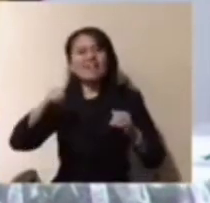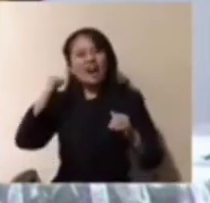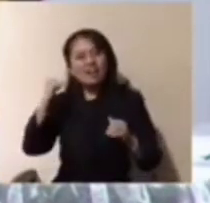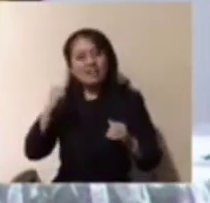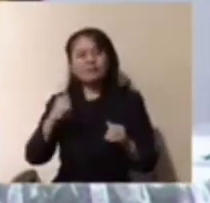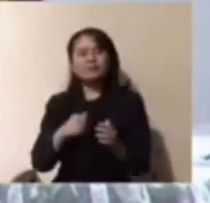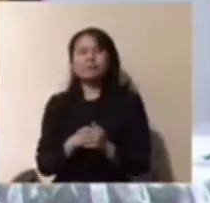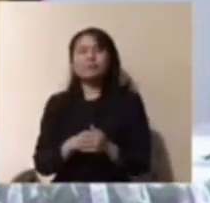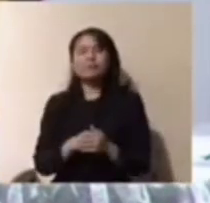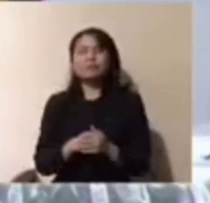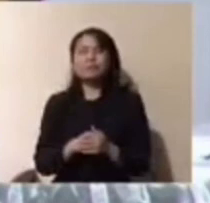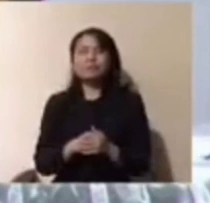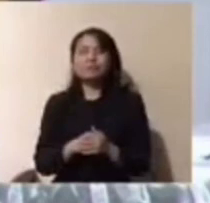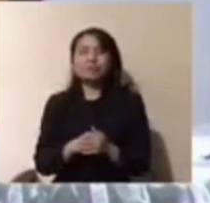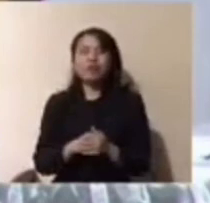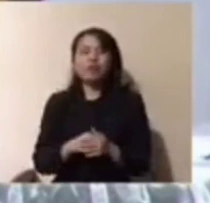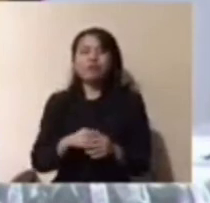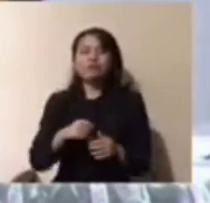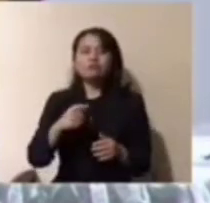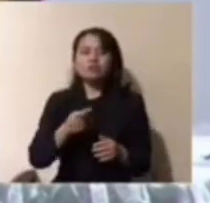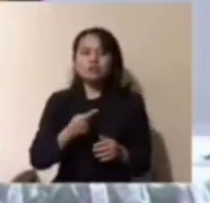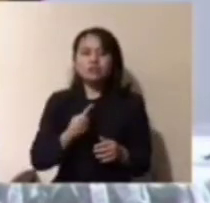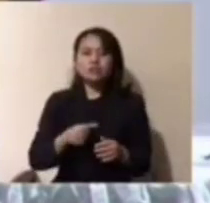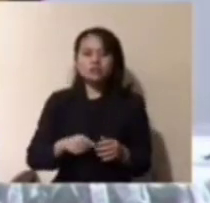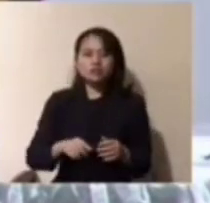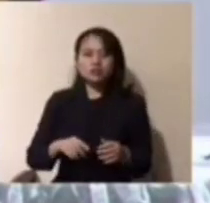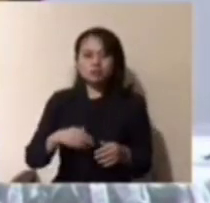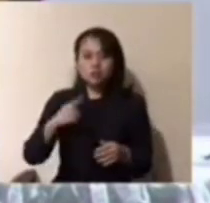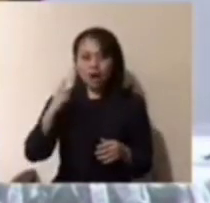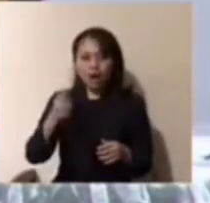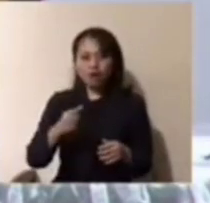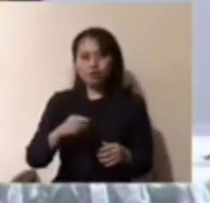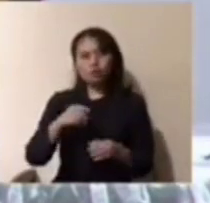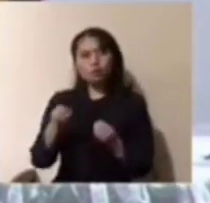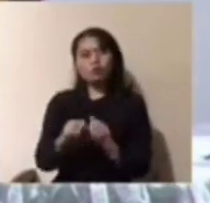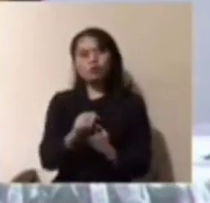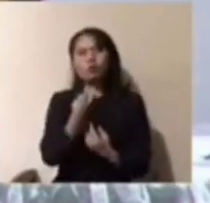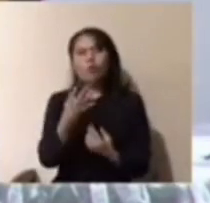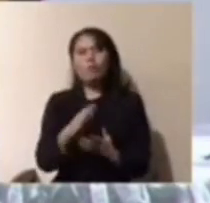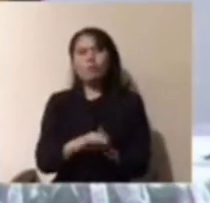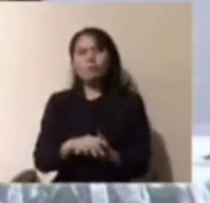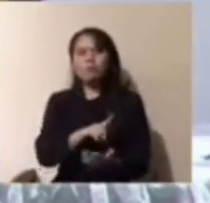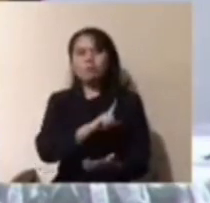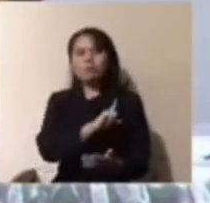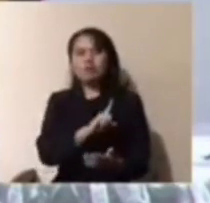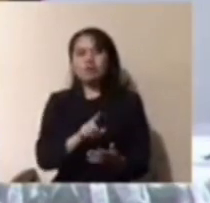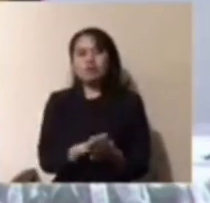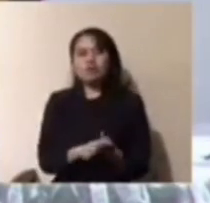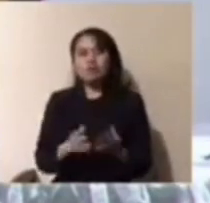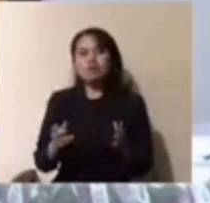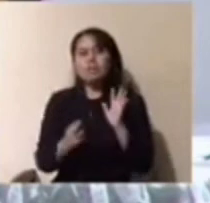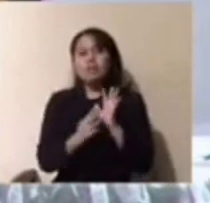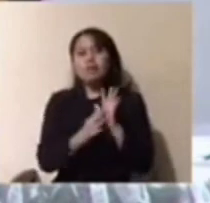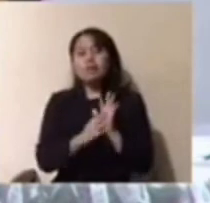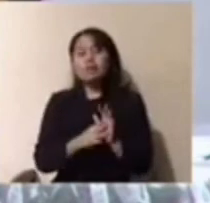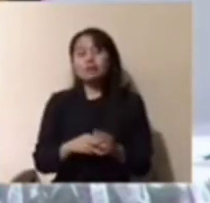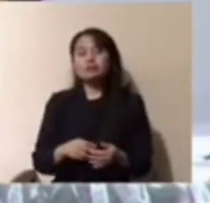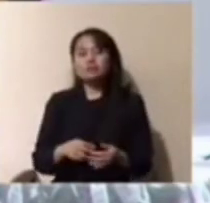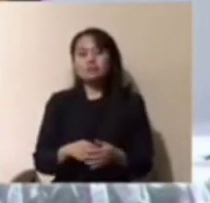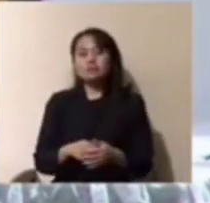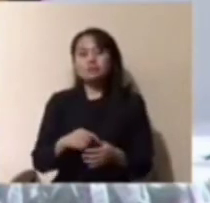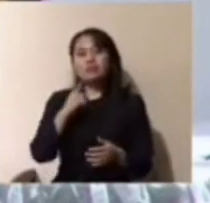yakin bahwa kita mesti bertumbuh menuju pribadi-pribadi yang semakin